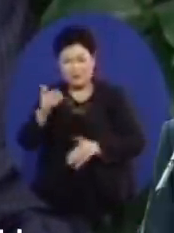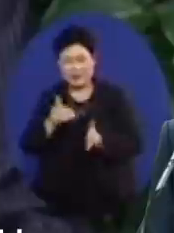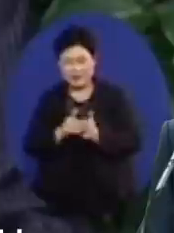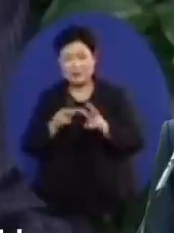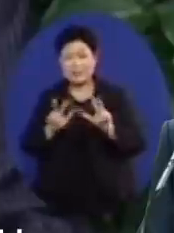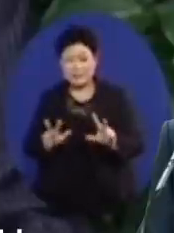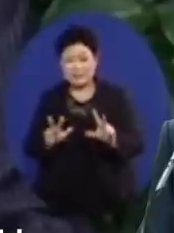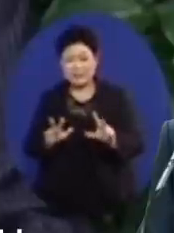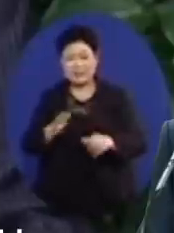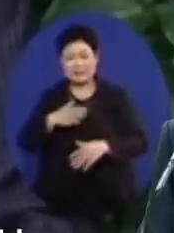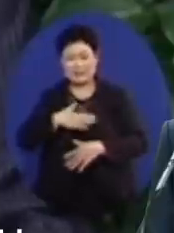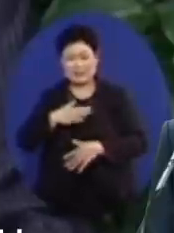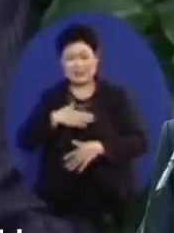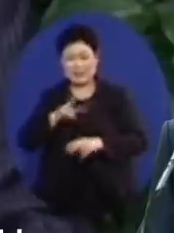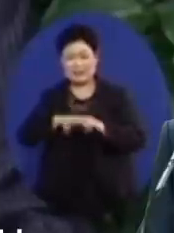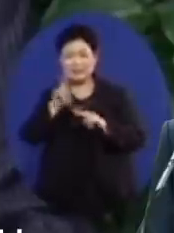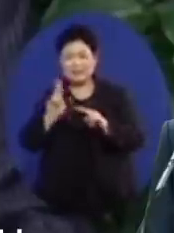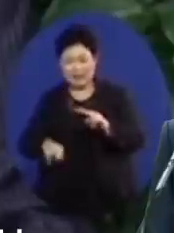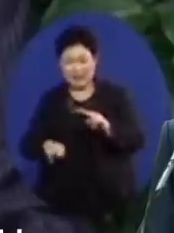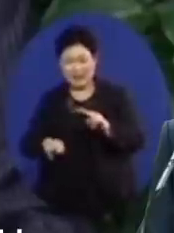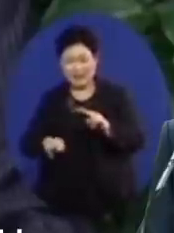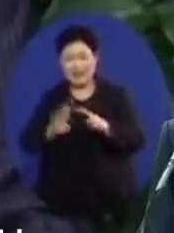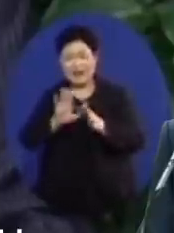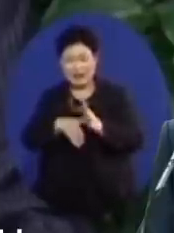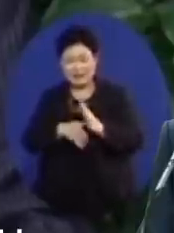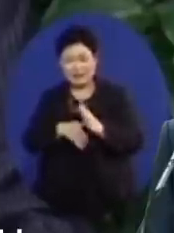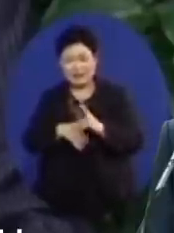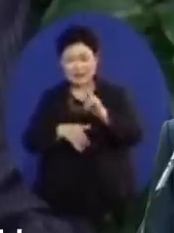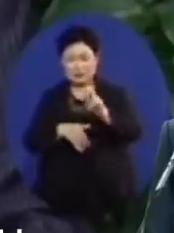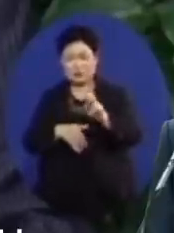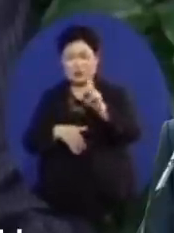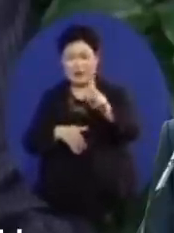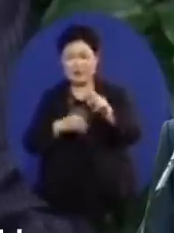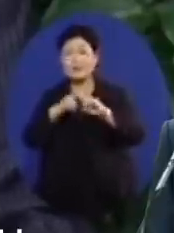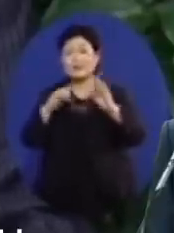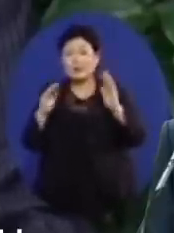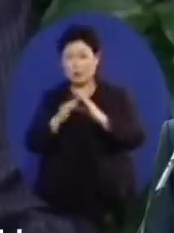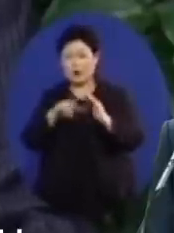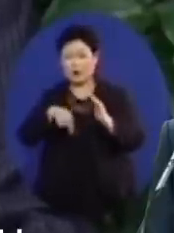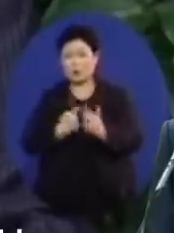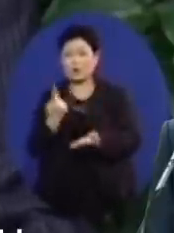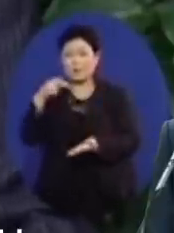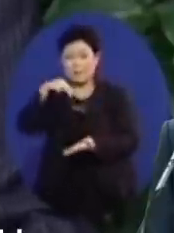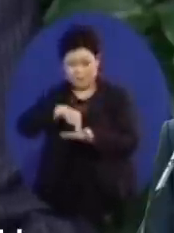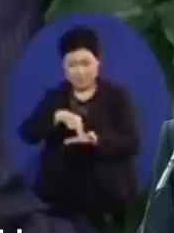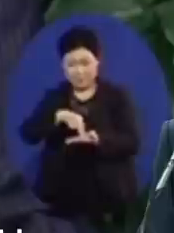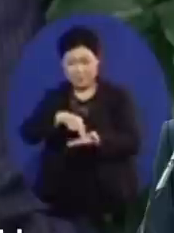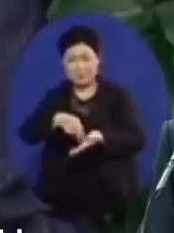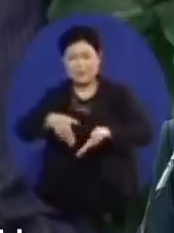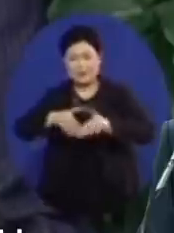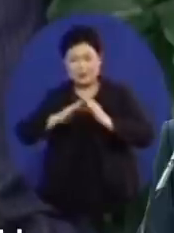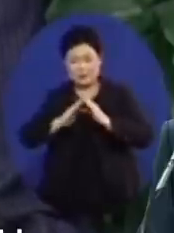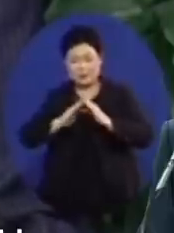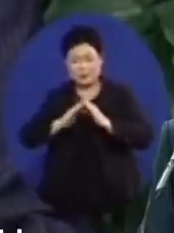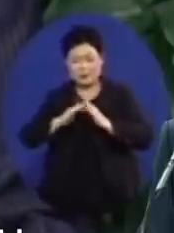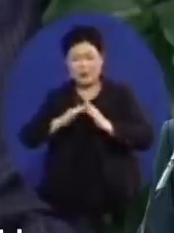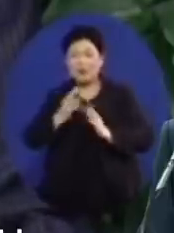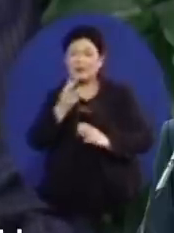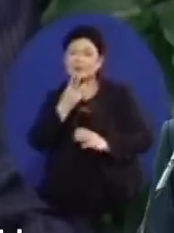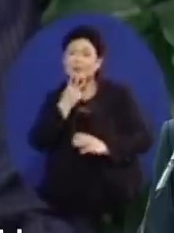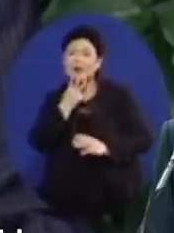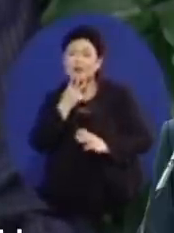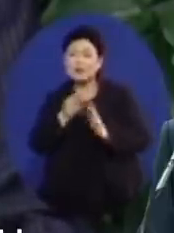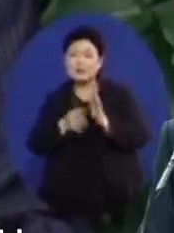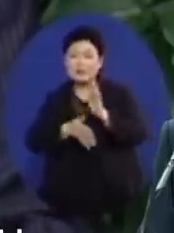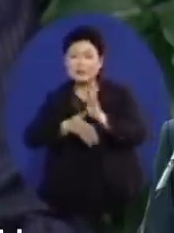이제 제가 은퇴하면서 21교회를 독립을 시켜주었는데 전 서울 시내